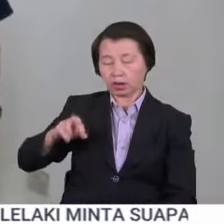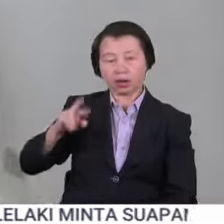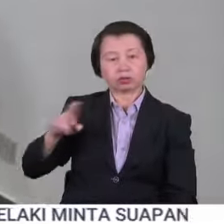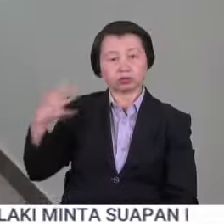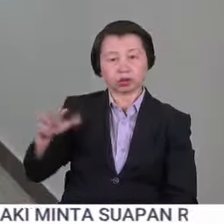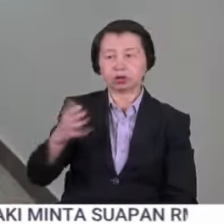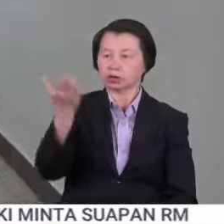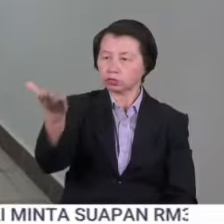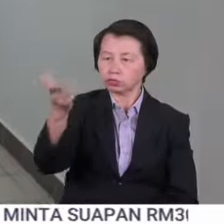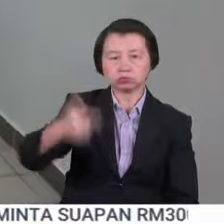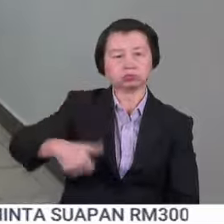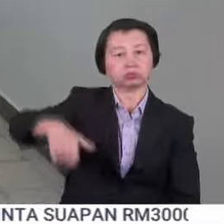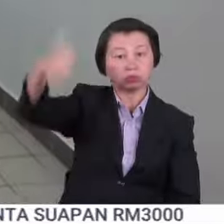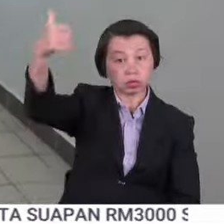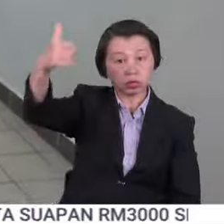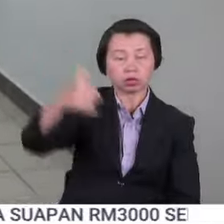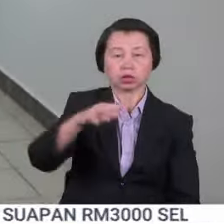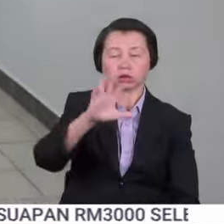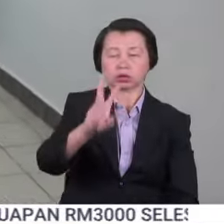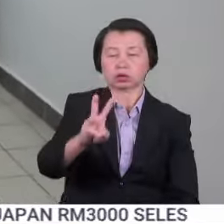dari PAS memenangi